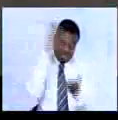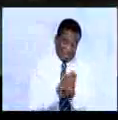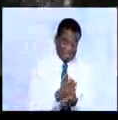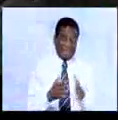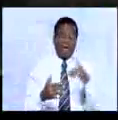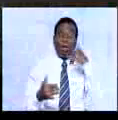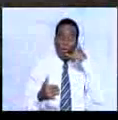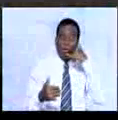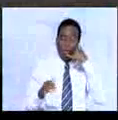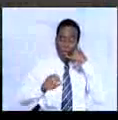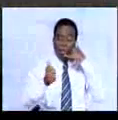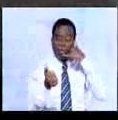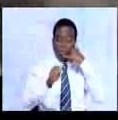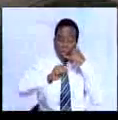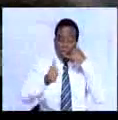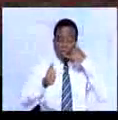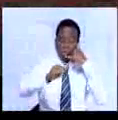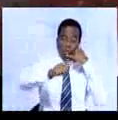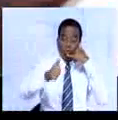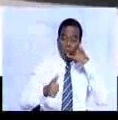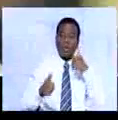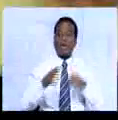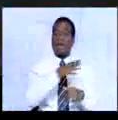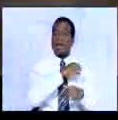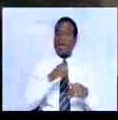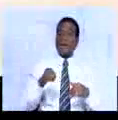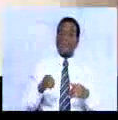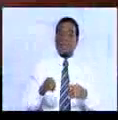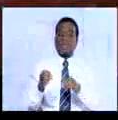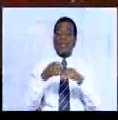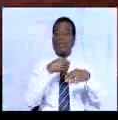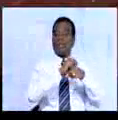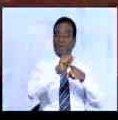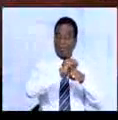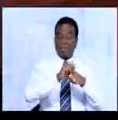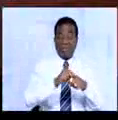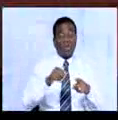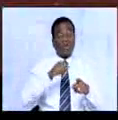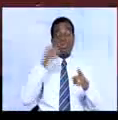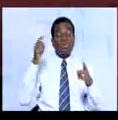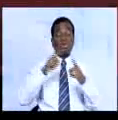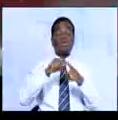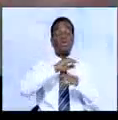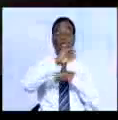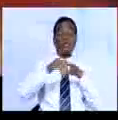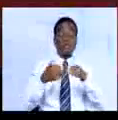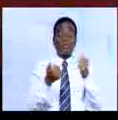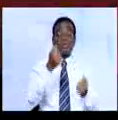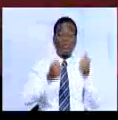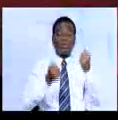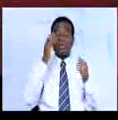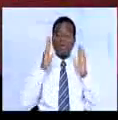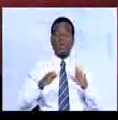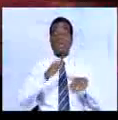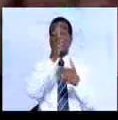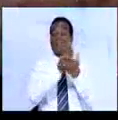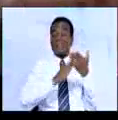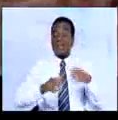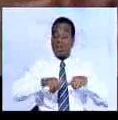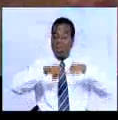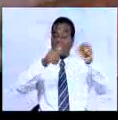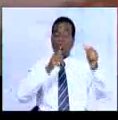Côte d'Ivoire. La mise en pratique de cette décision n'est pas encore effective chez tous les automobilistes. Certains continuent de communiquer